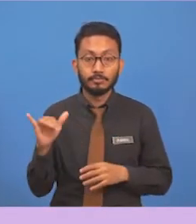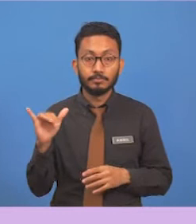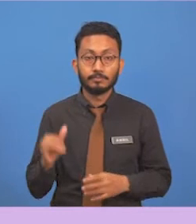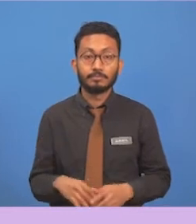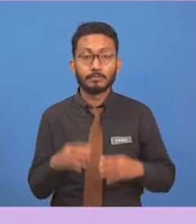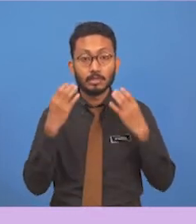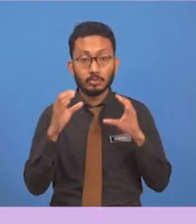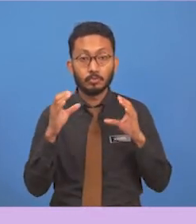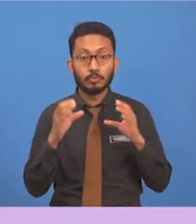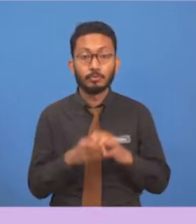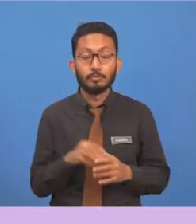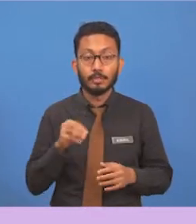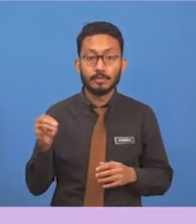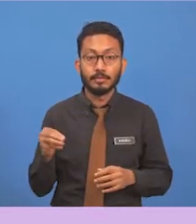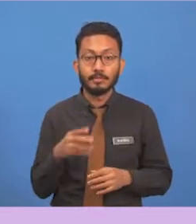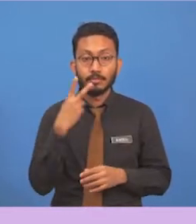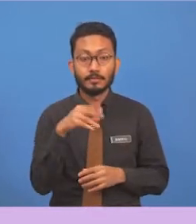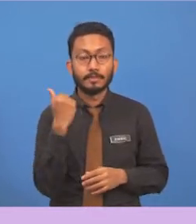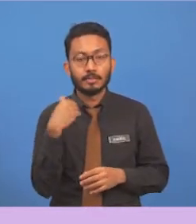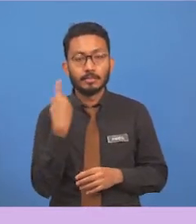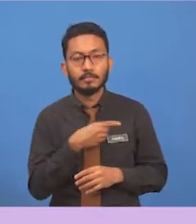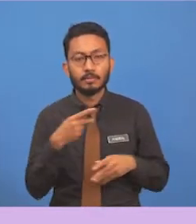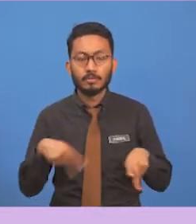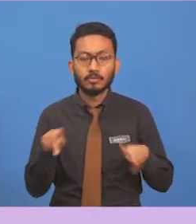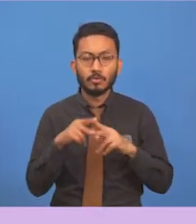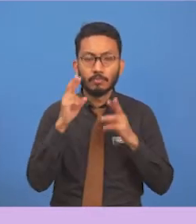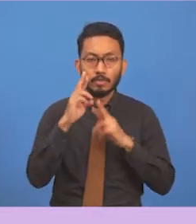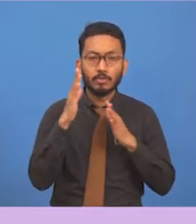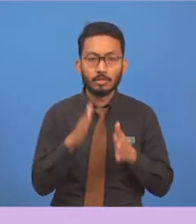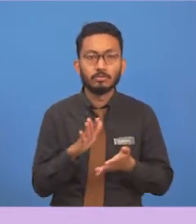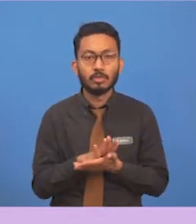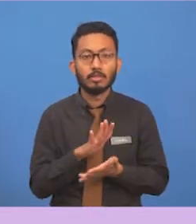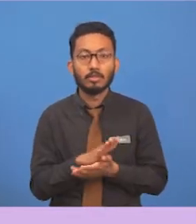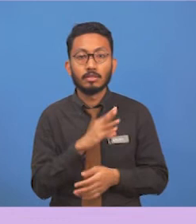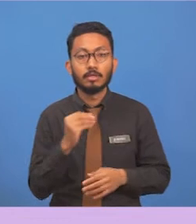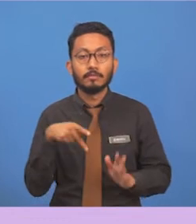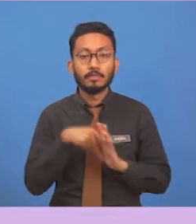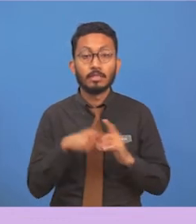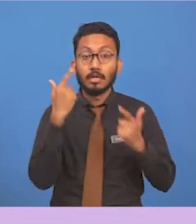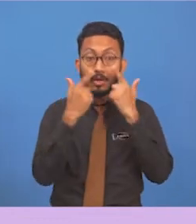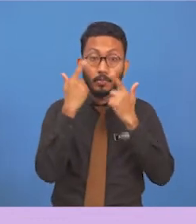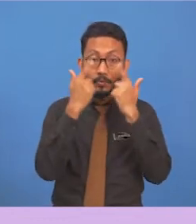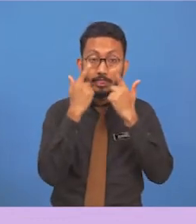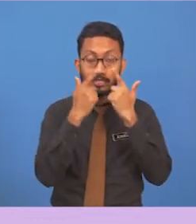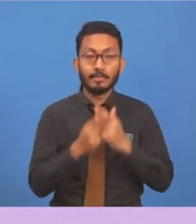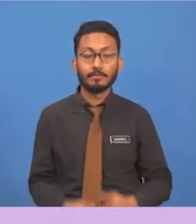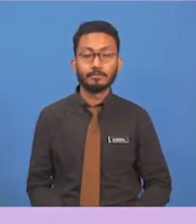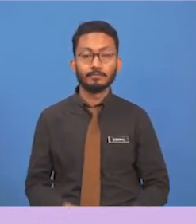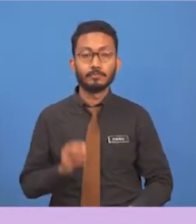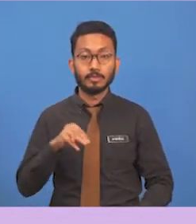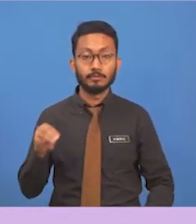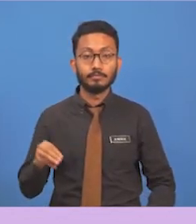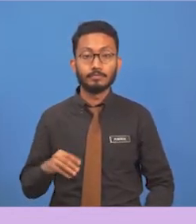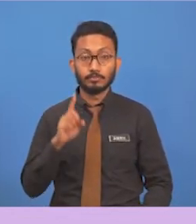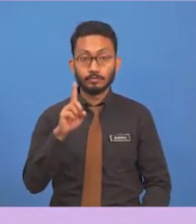murid-murid mengapakah kita perlu hormat kepada warga sekolah dan pelarut murid satu